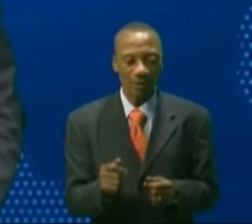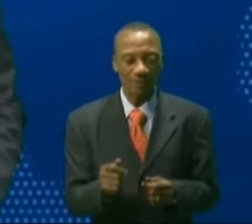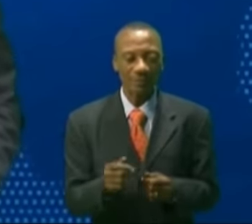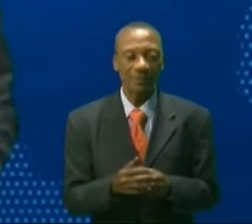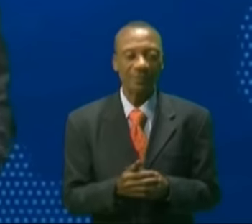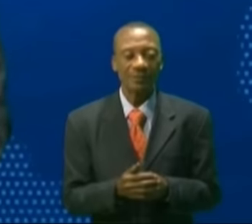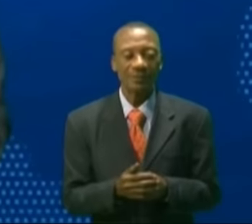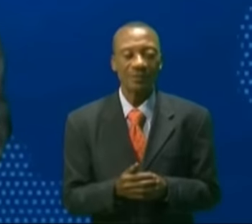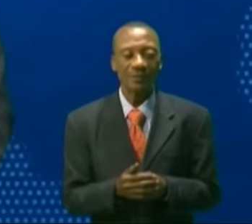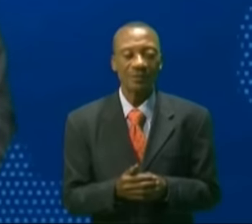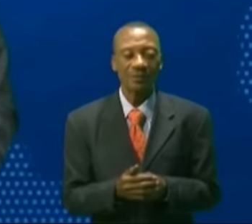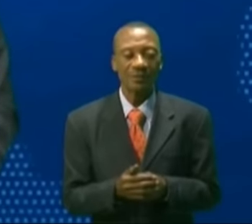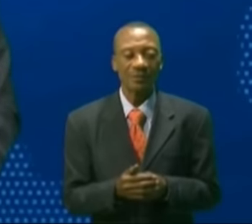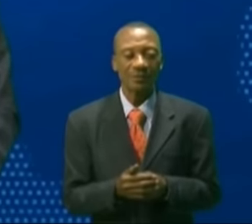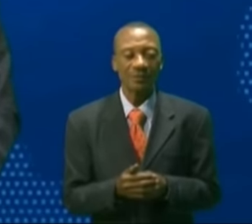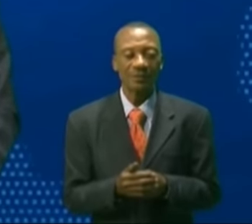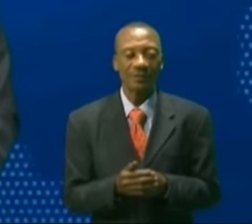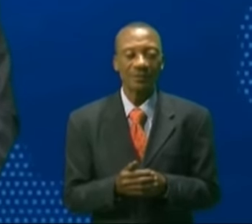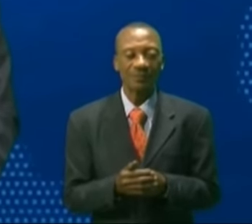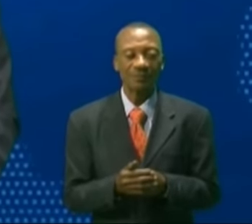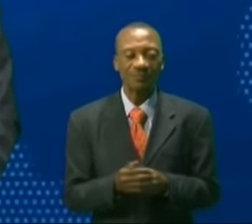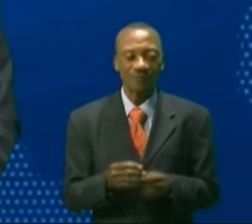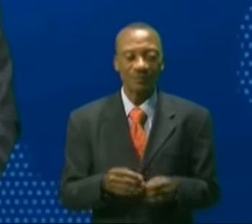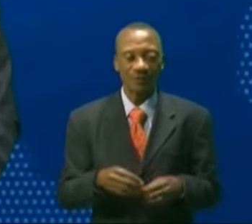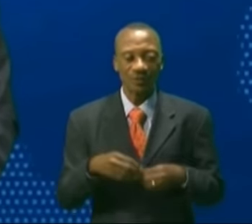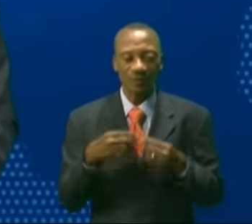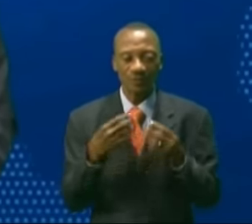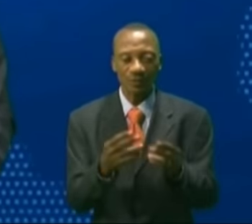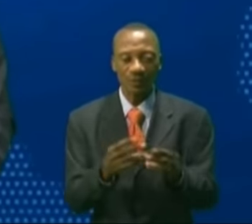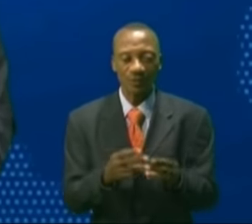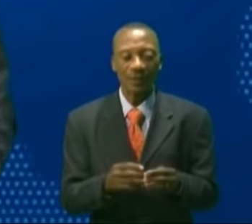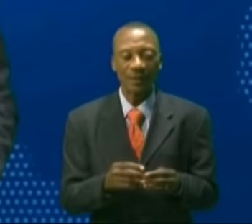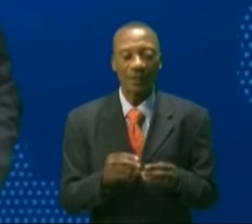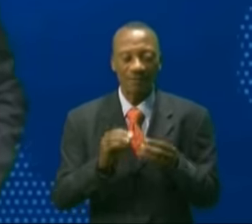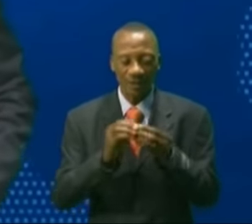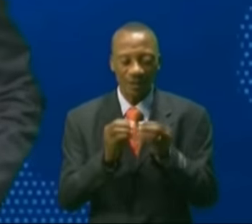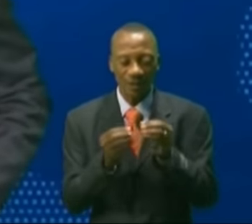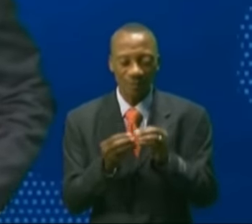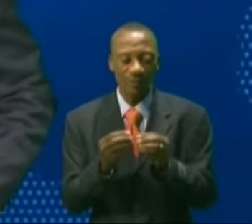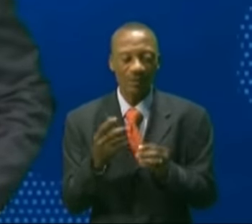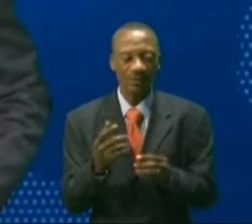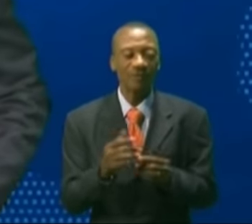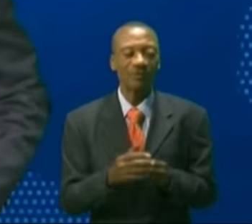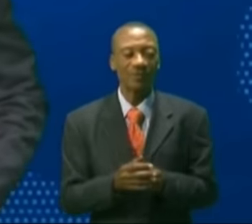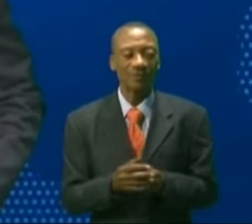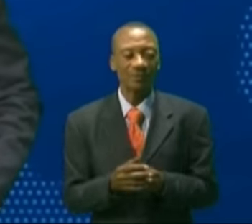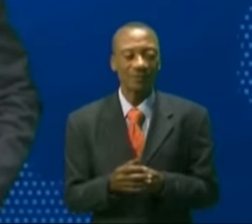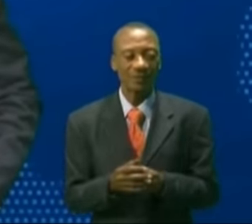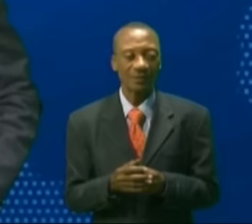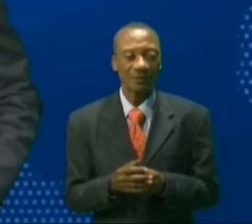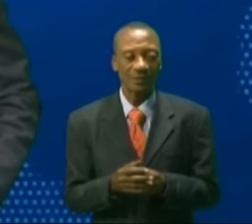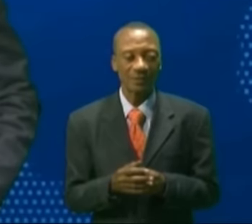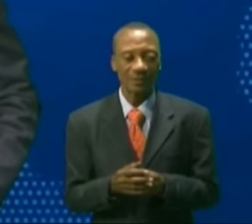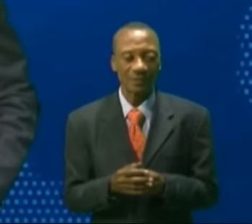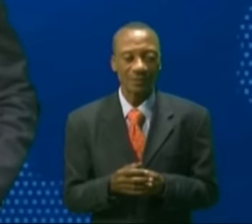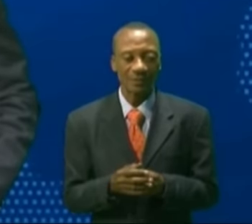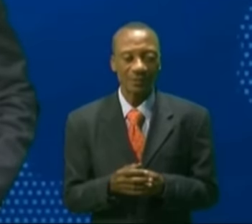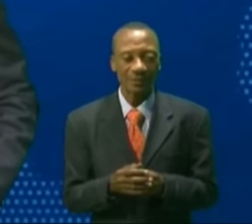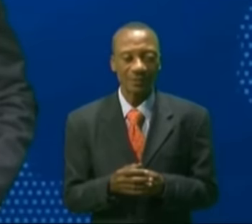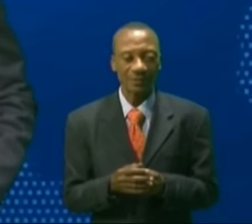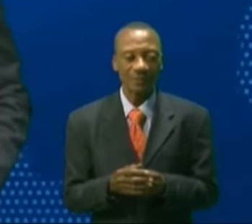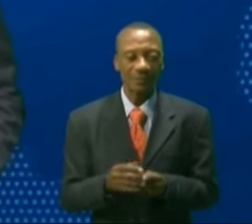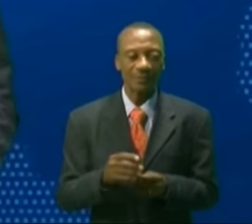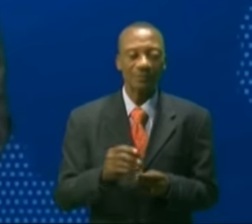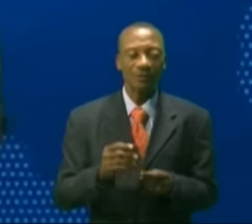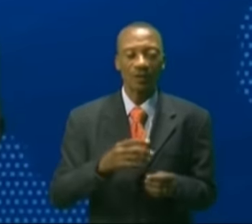les grades, noms, prénoms et matricules suivent. 1. Colonel Muteteke Mutunda